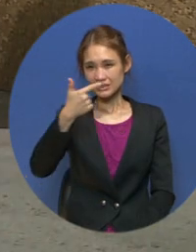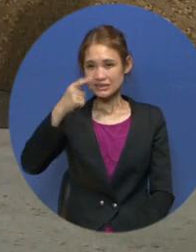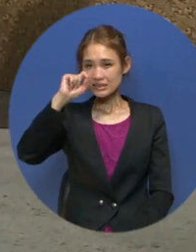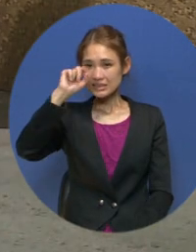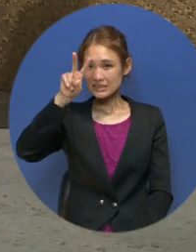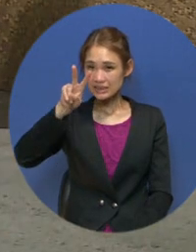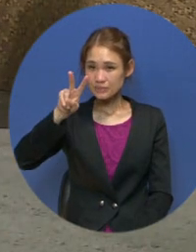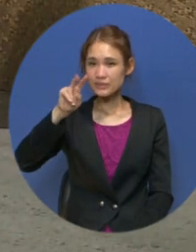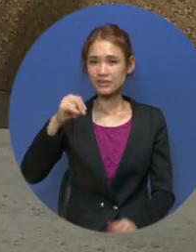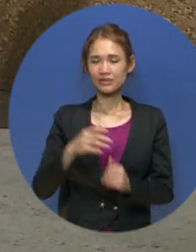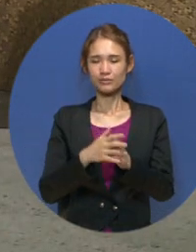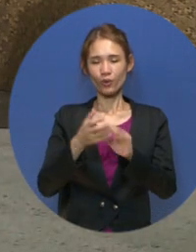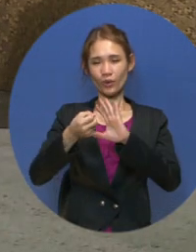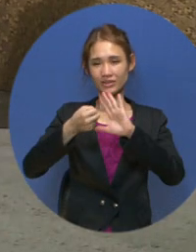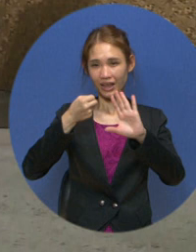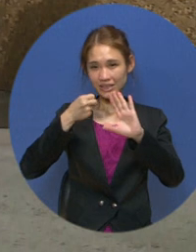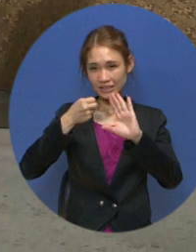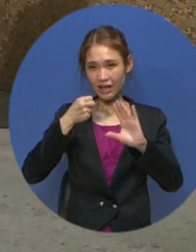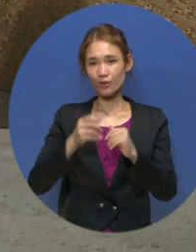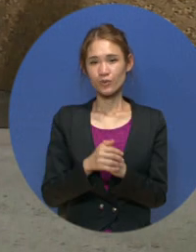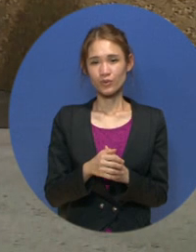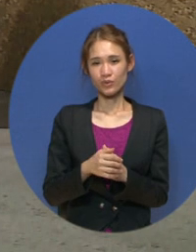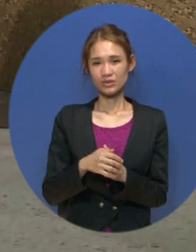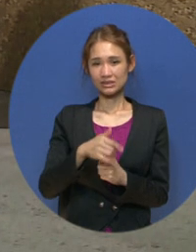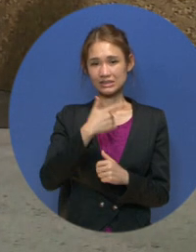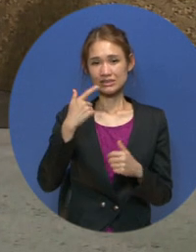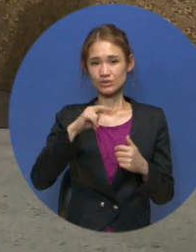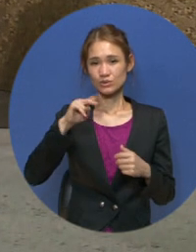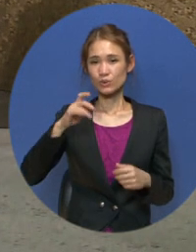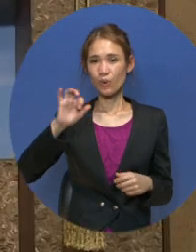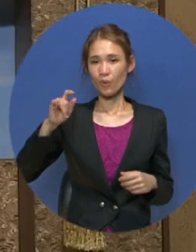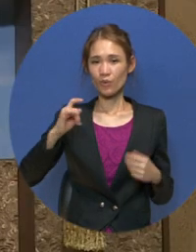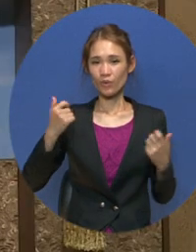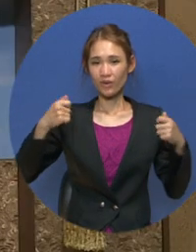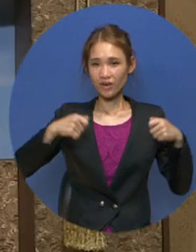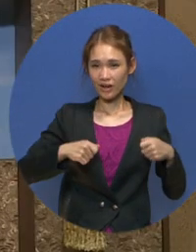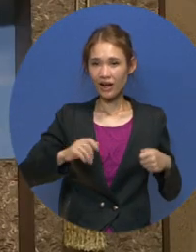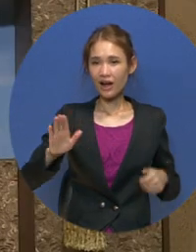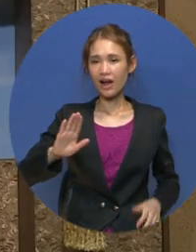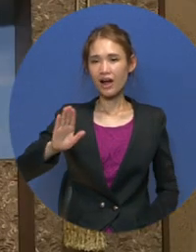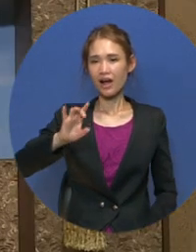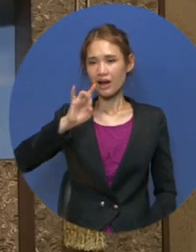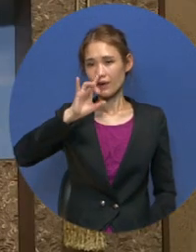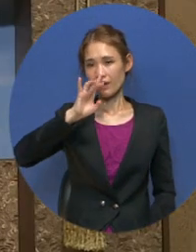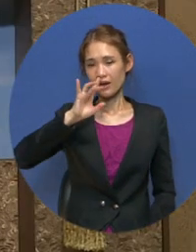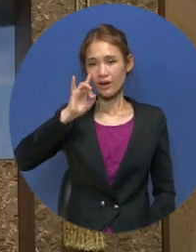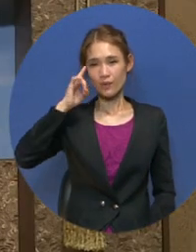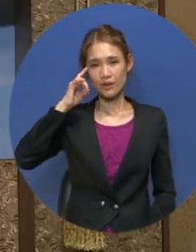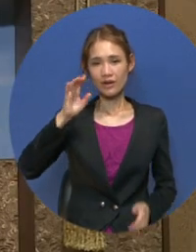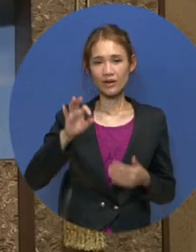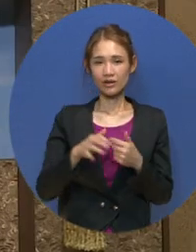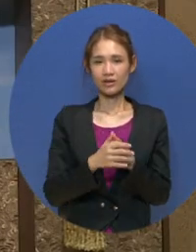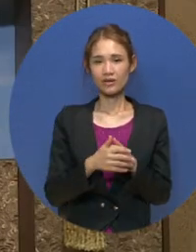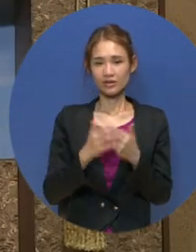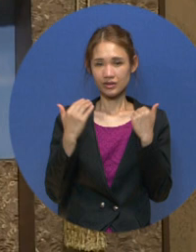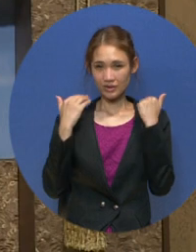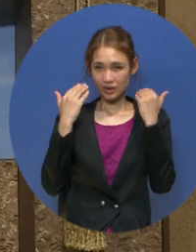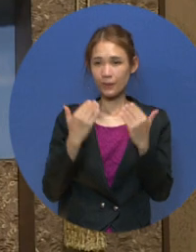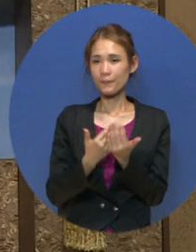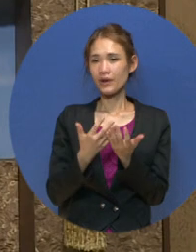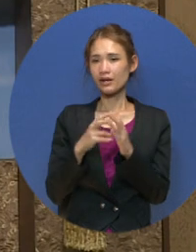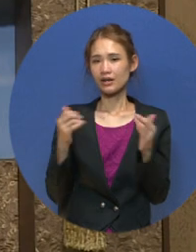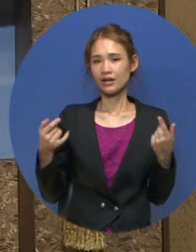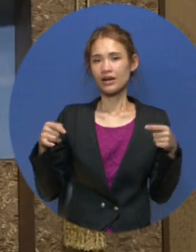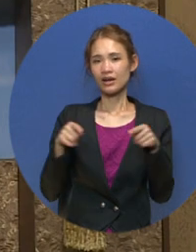TV나 네, 뭐 냉장고, 뭐 큰 소파, 네. 가구 이런 것들은 왜냐하면 저희가 발달장애인분들이랑 함께